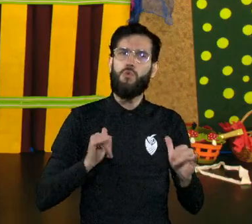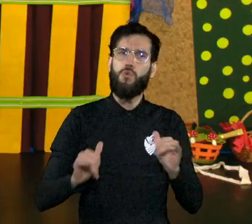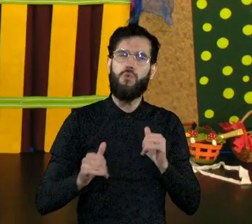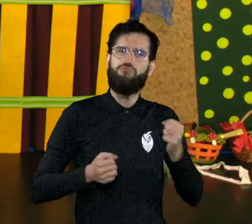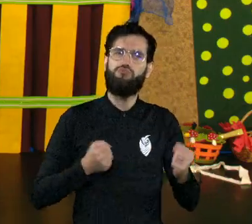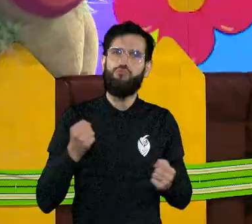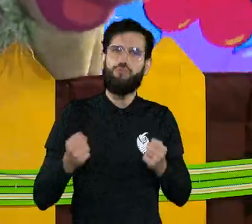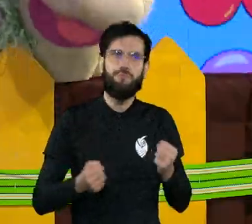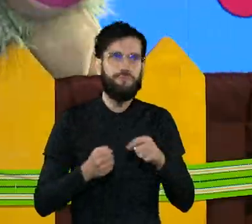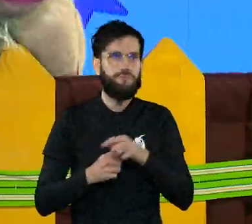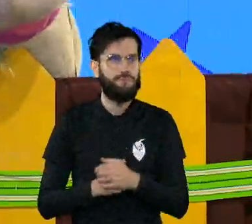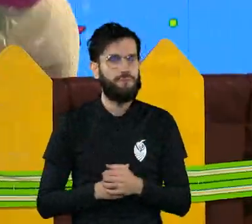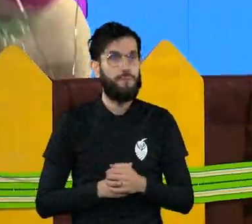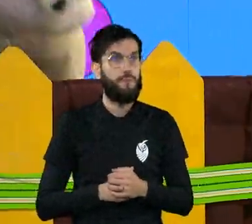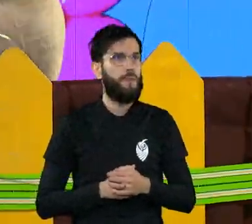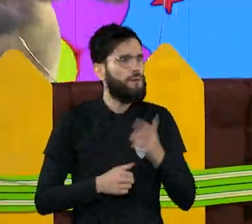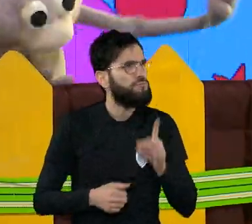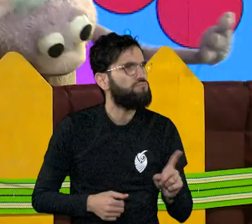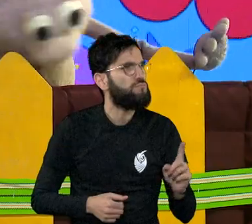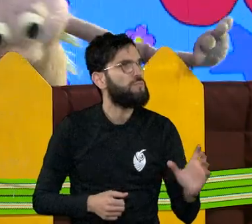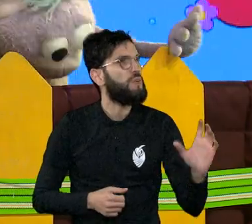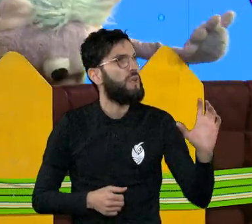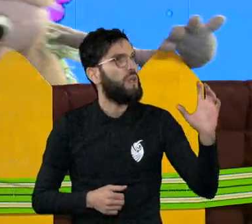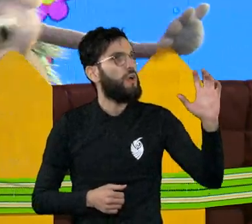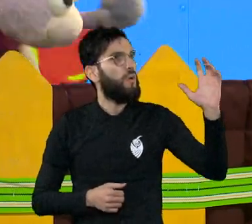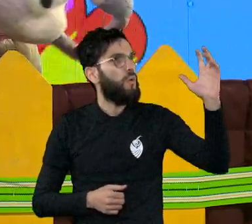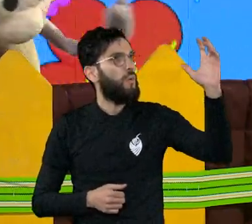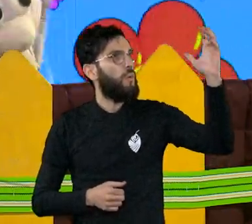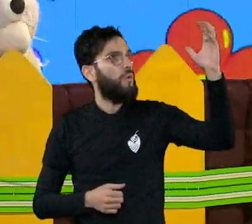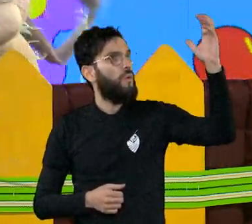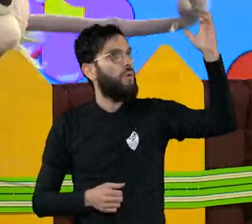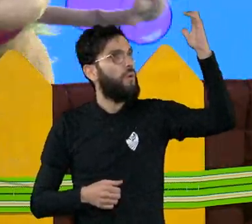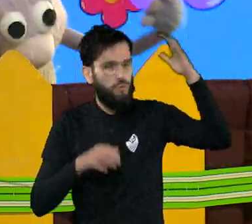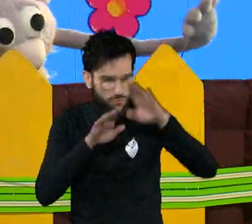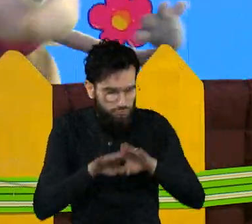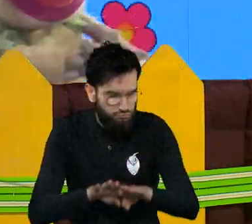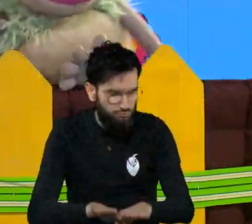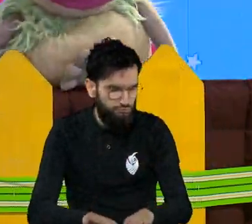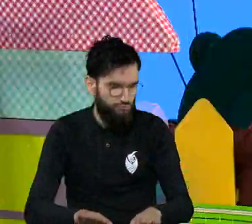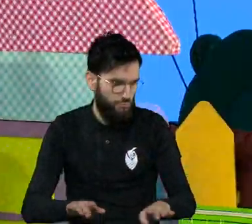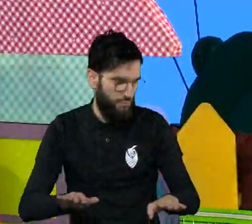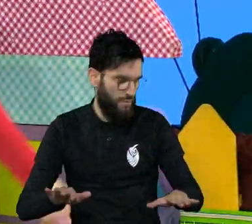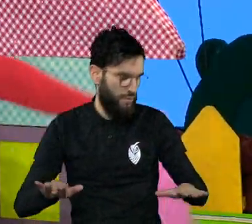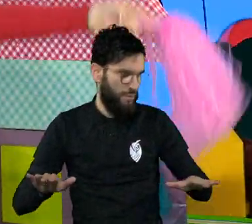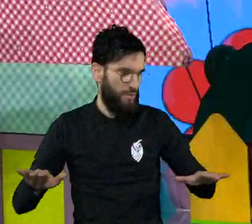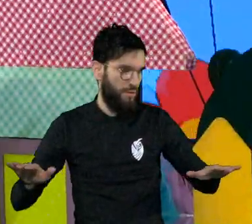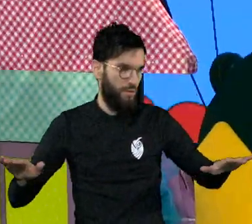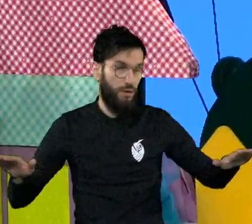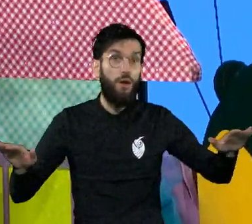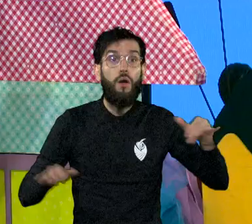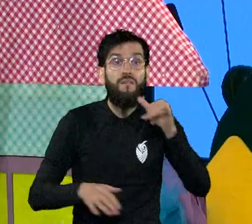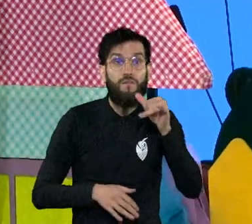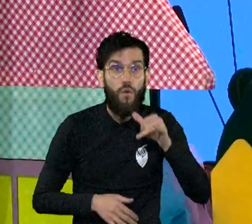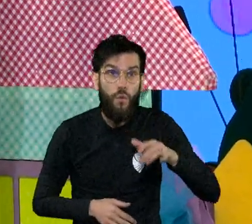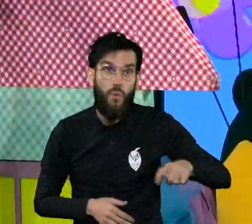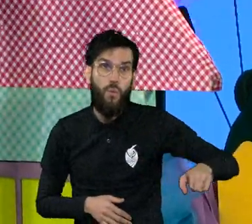Vysoko je slnko, hlboko je zrnko, cez rieku